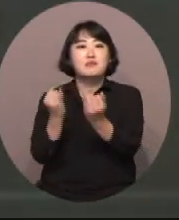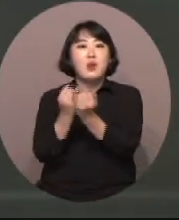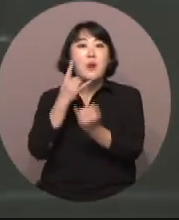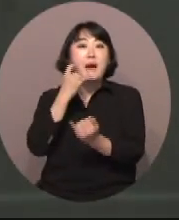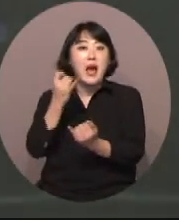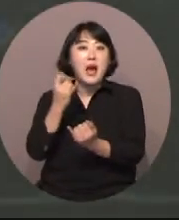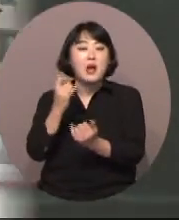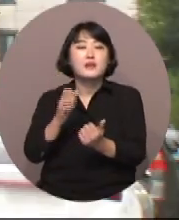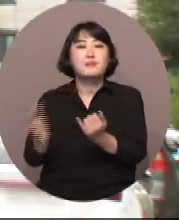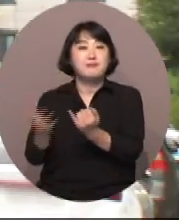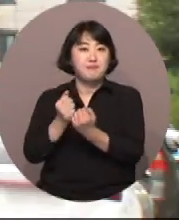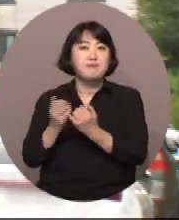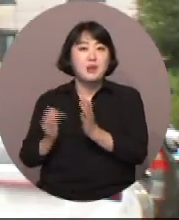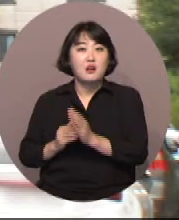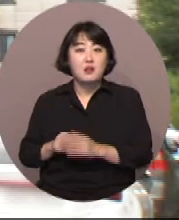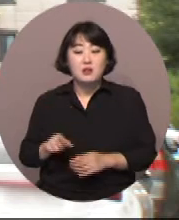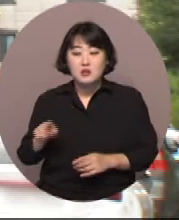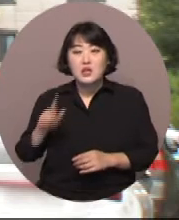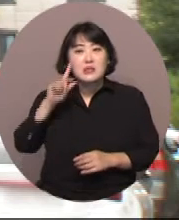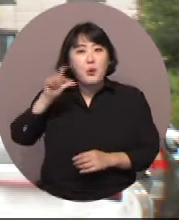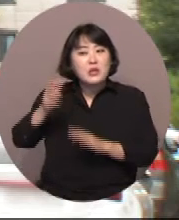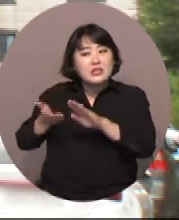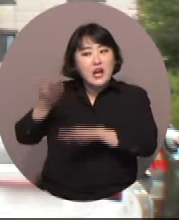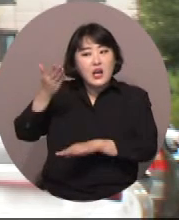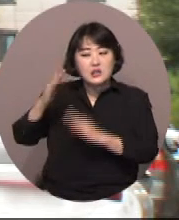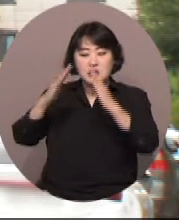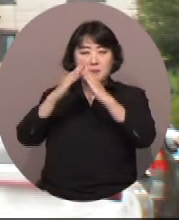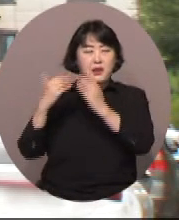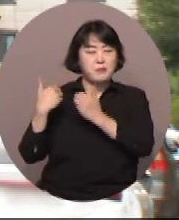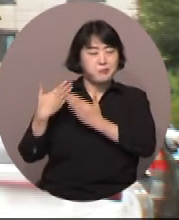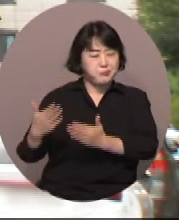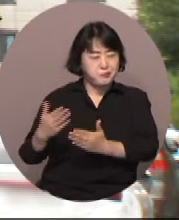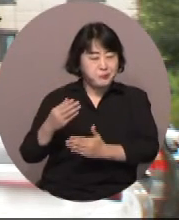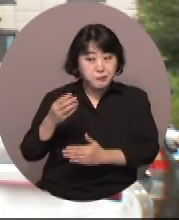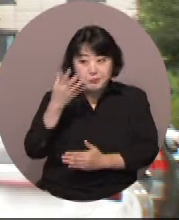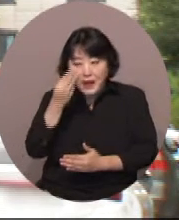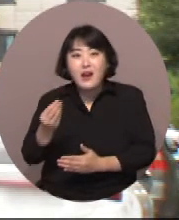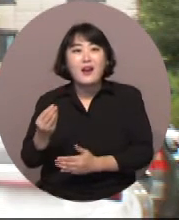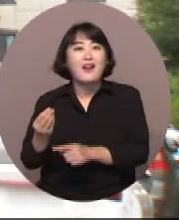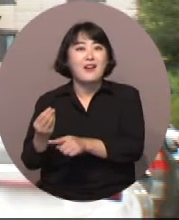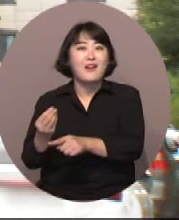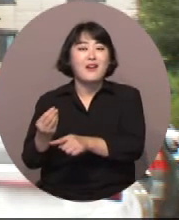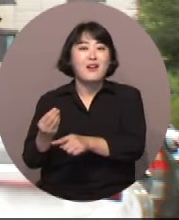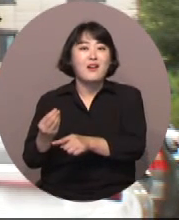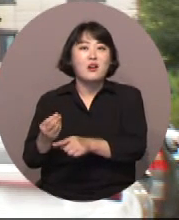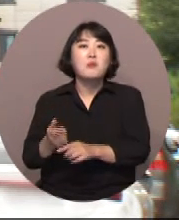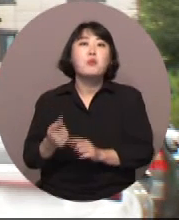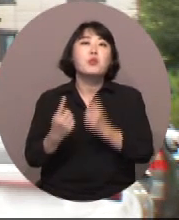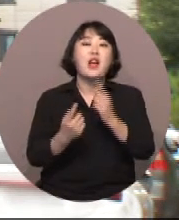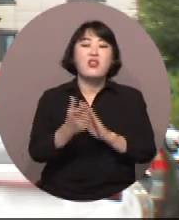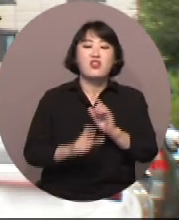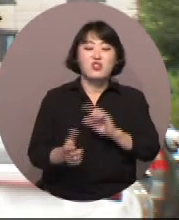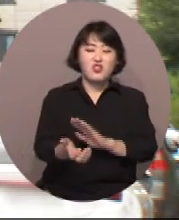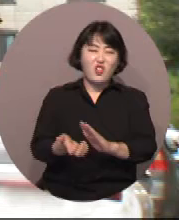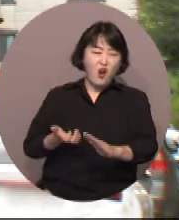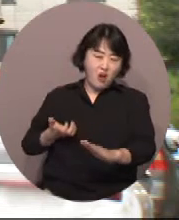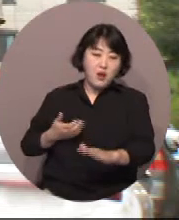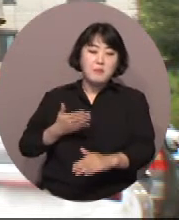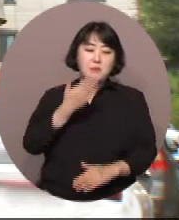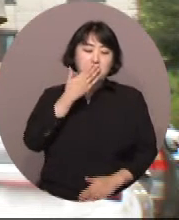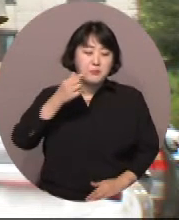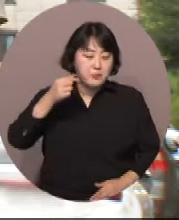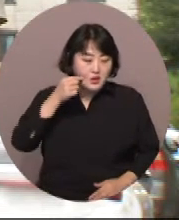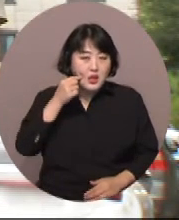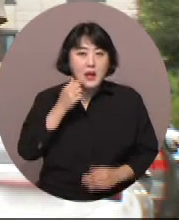검거됐습니다. 당시 아이는 보름 넘게 집안에 방치됐다 발견된 것으로 알려졌는데 이보다 훨씬 전부터 먹지도